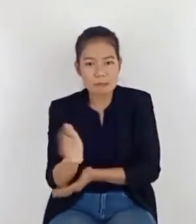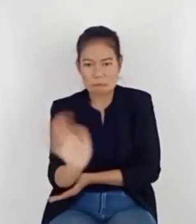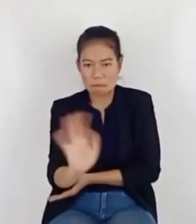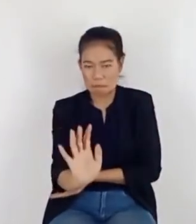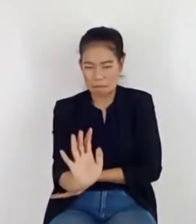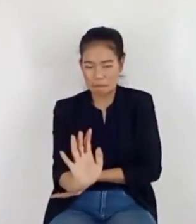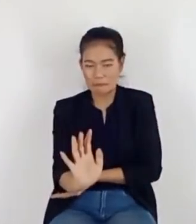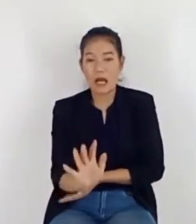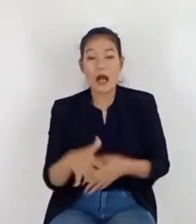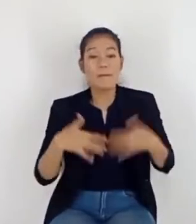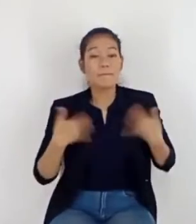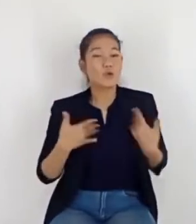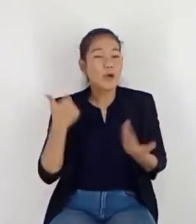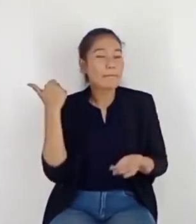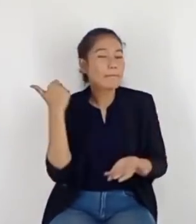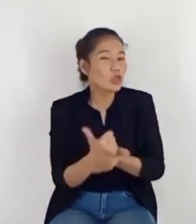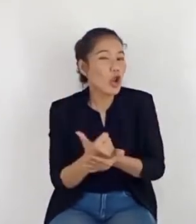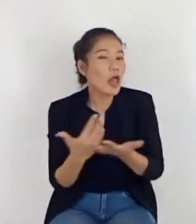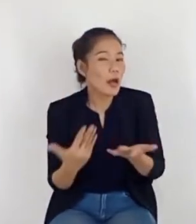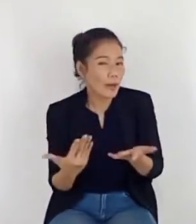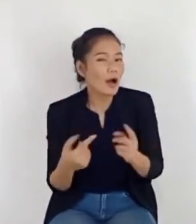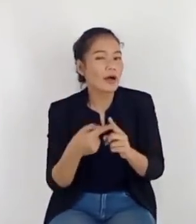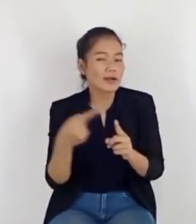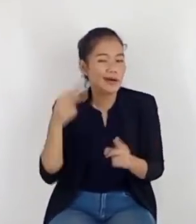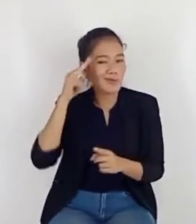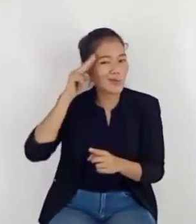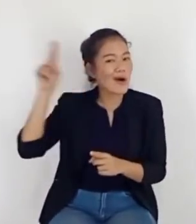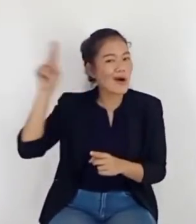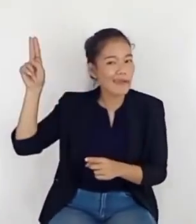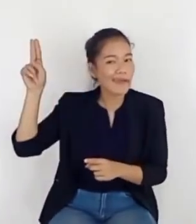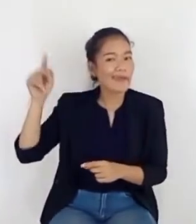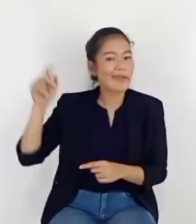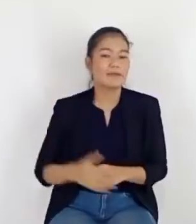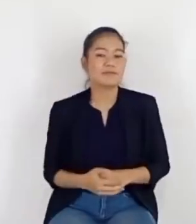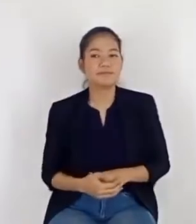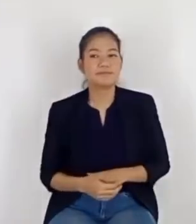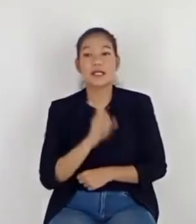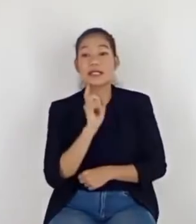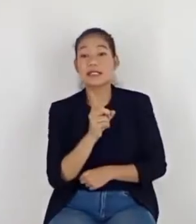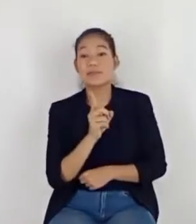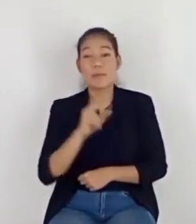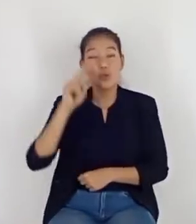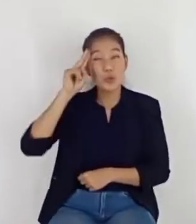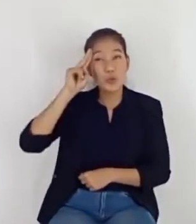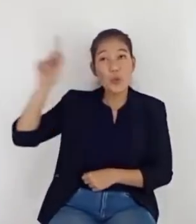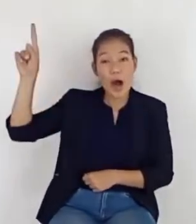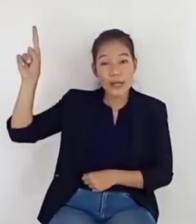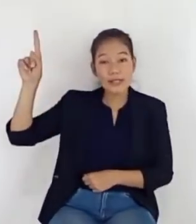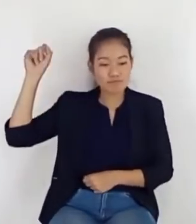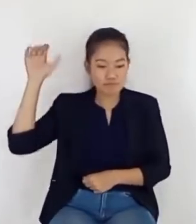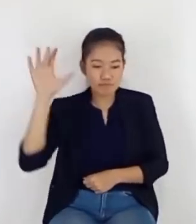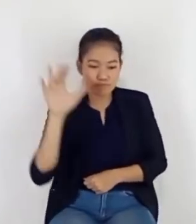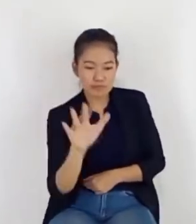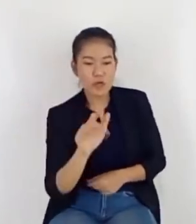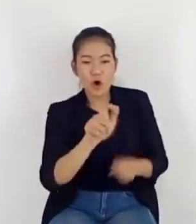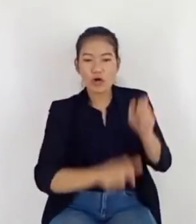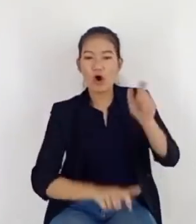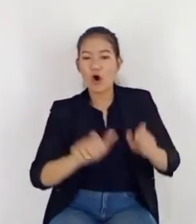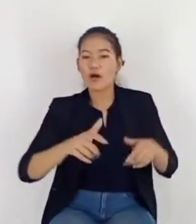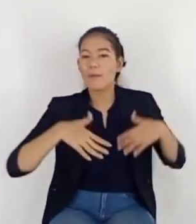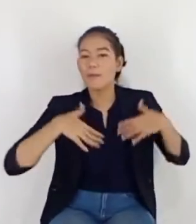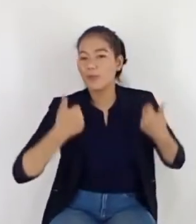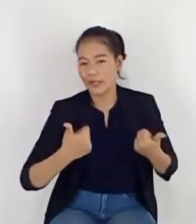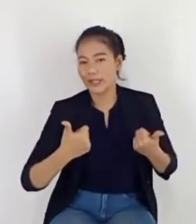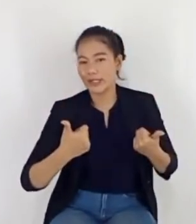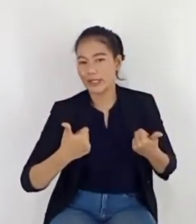yang sejati hanya dari Tuhan. Karena Tuhan memulihkan manusia